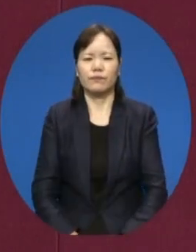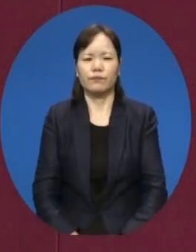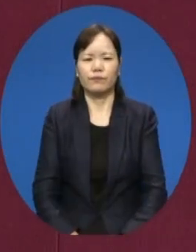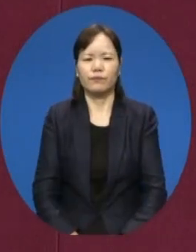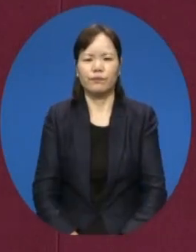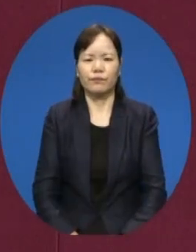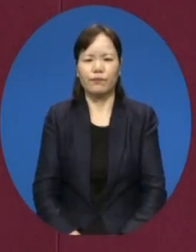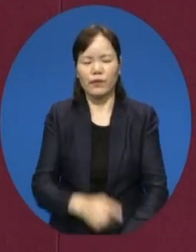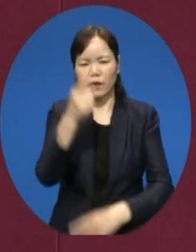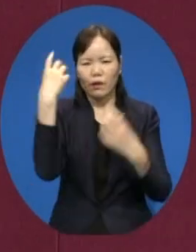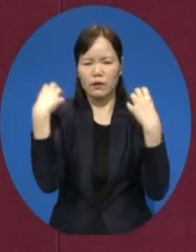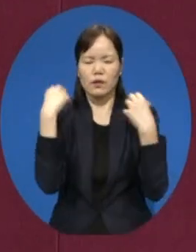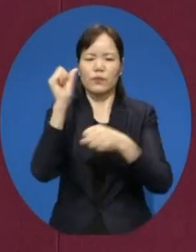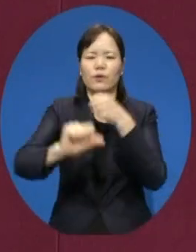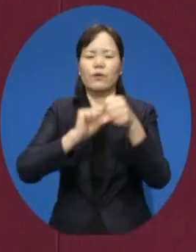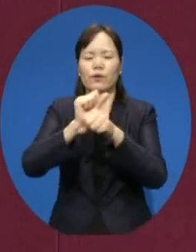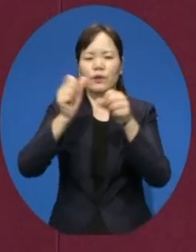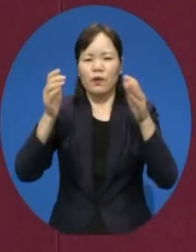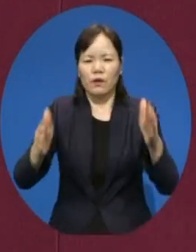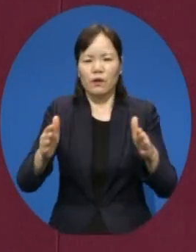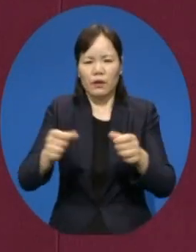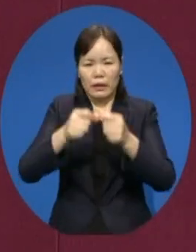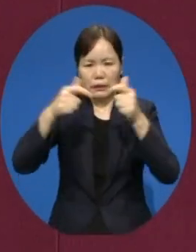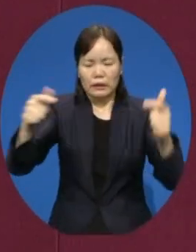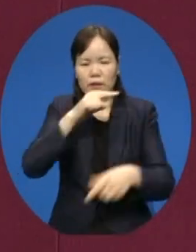이 정권 5년간 늘어난 국가 채무